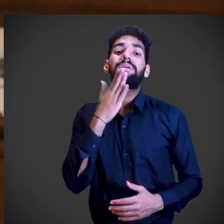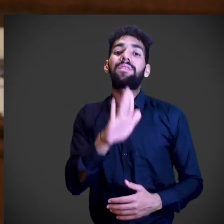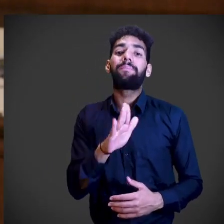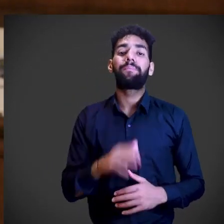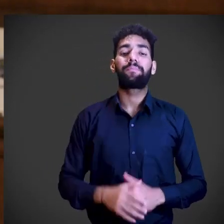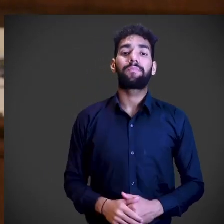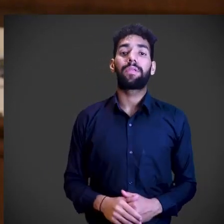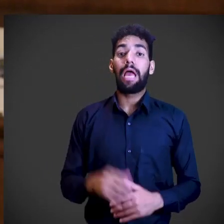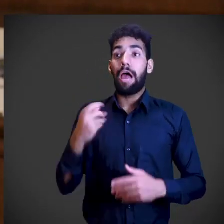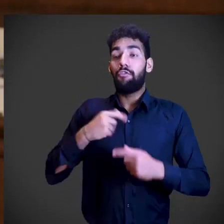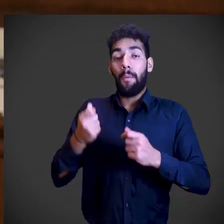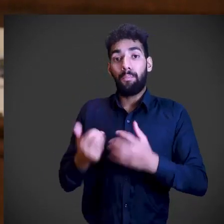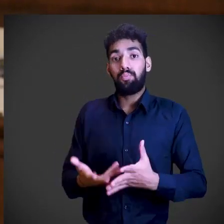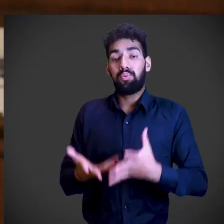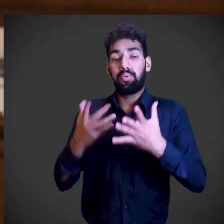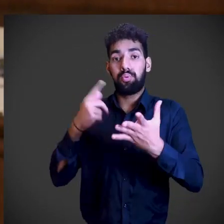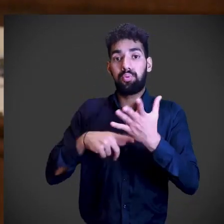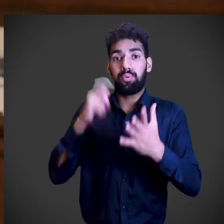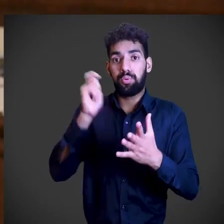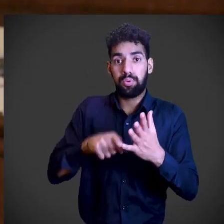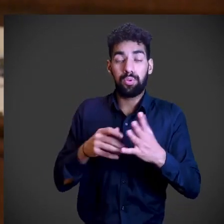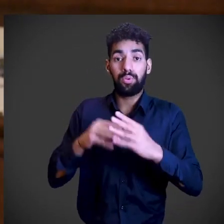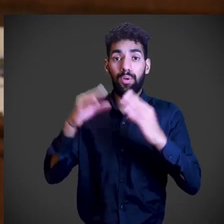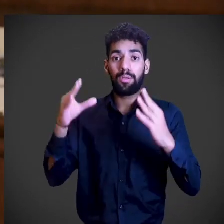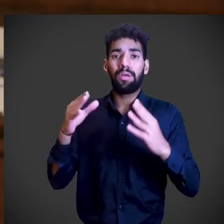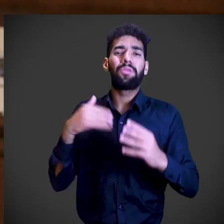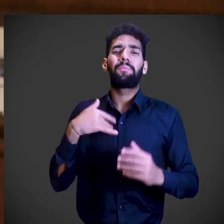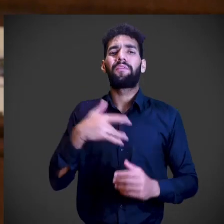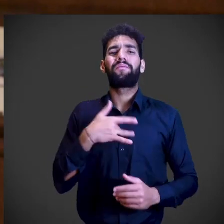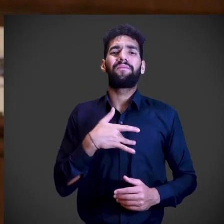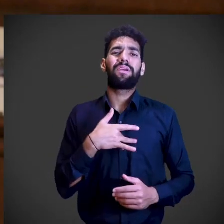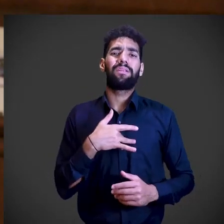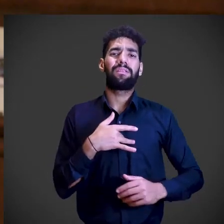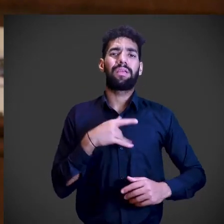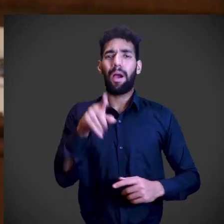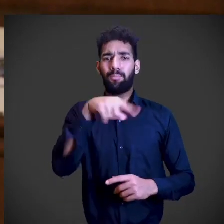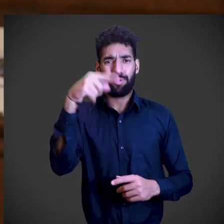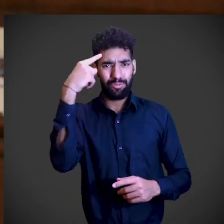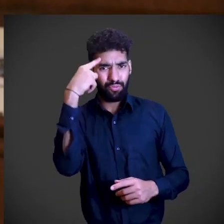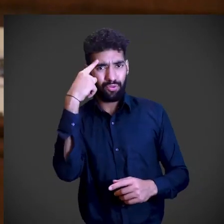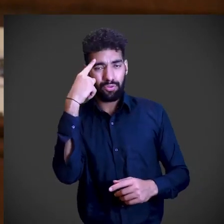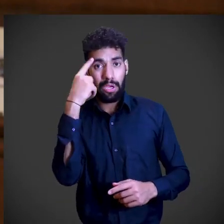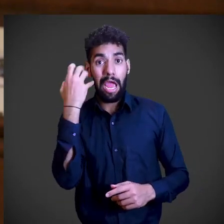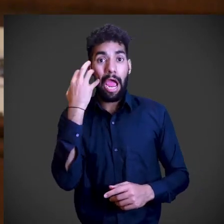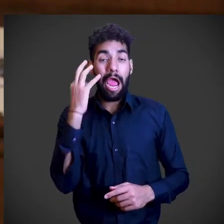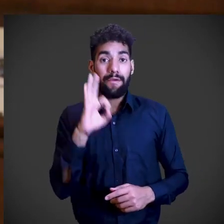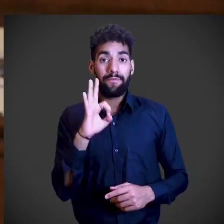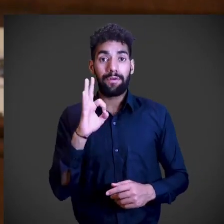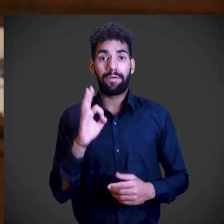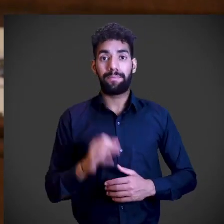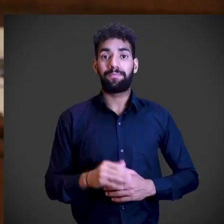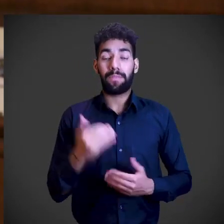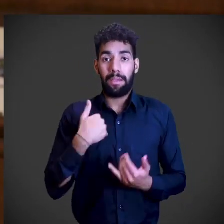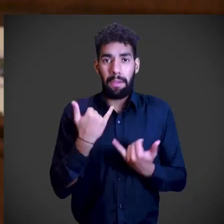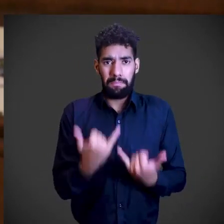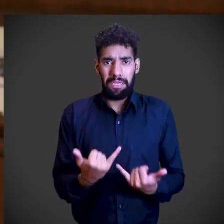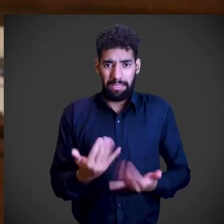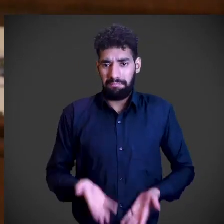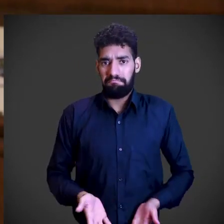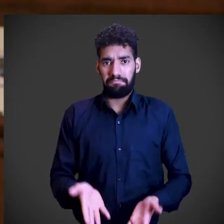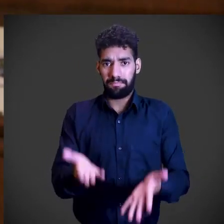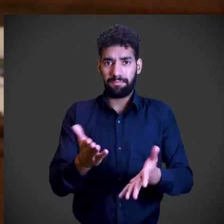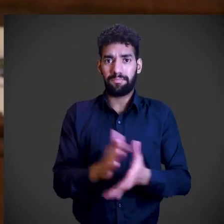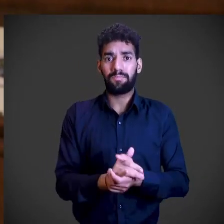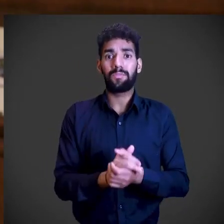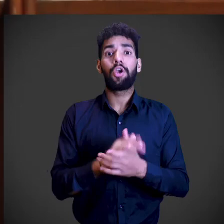काफ़ी हाई टैक्सेस हैं। तो इस तरह सोचें कि जिस तरह अगर हमने यहाँ से कोई